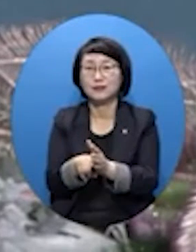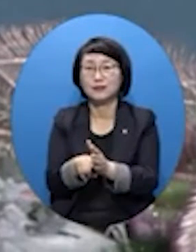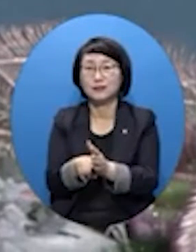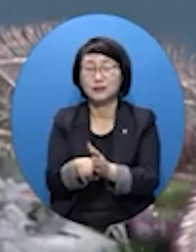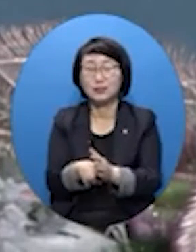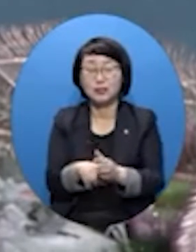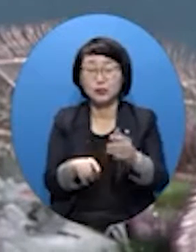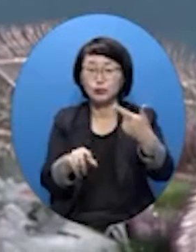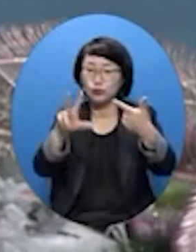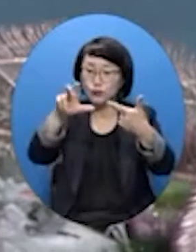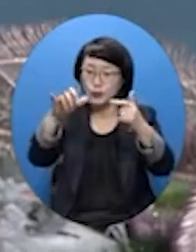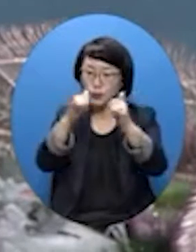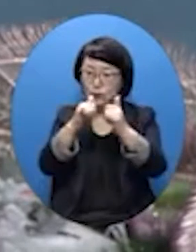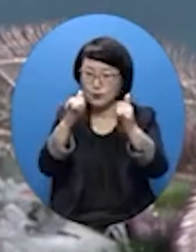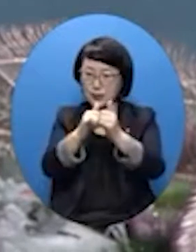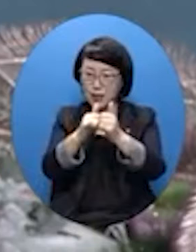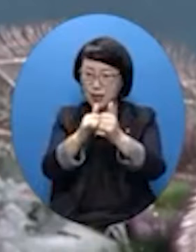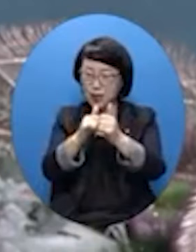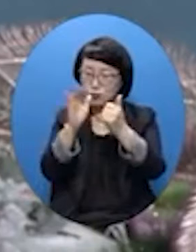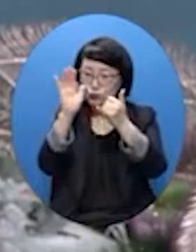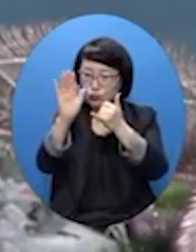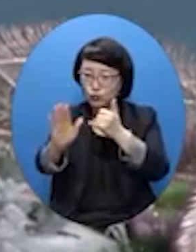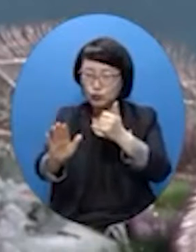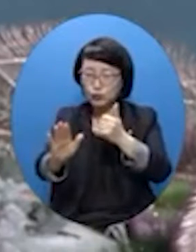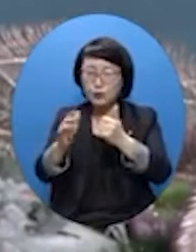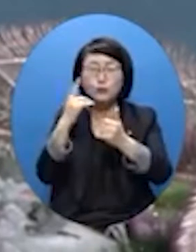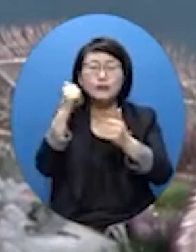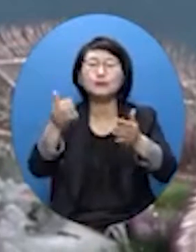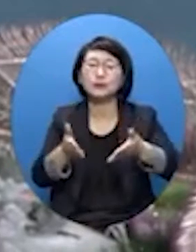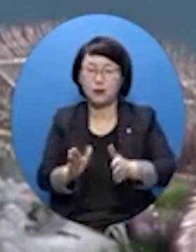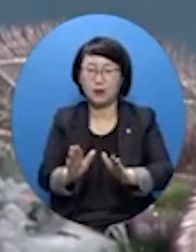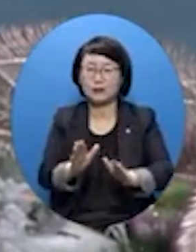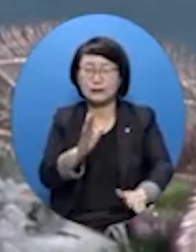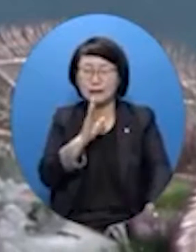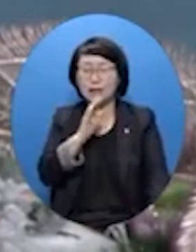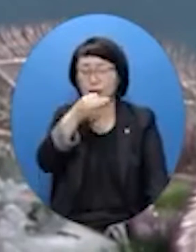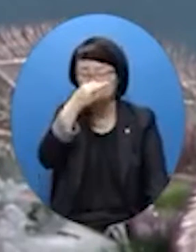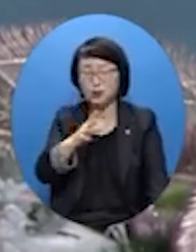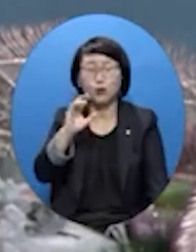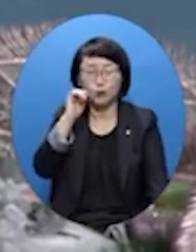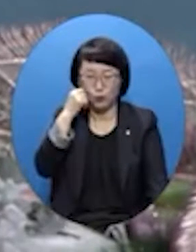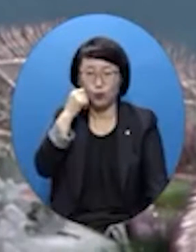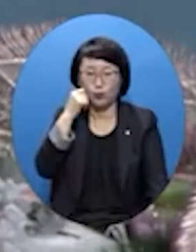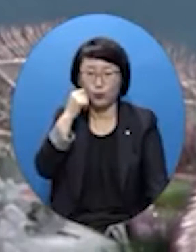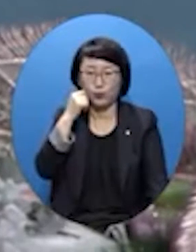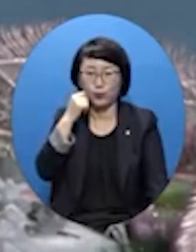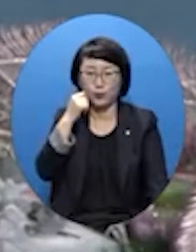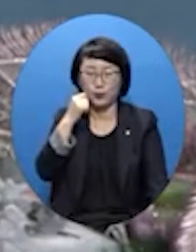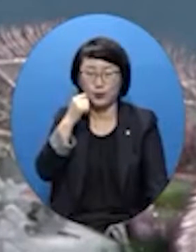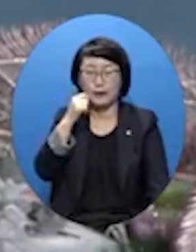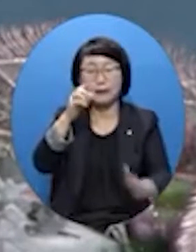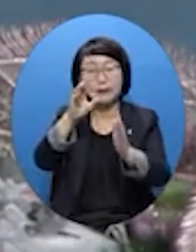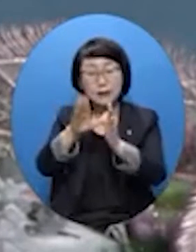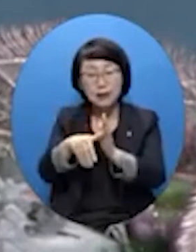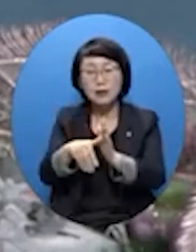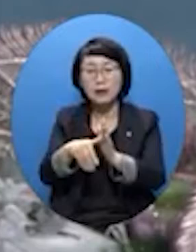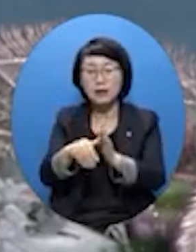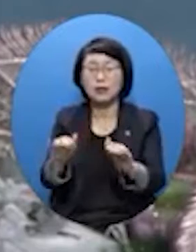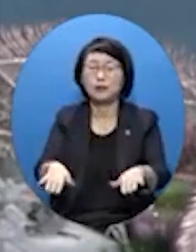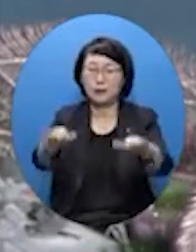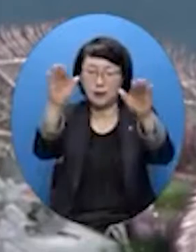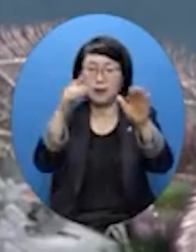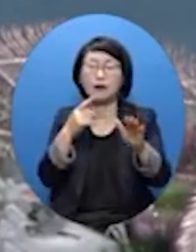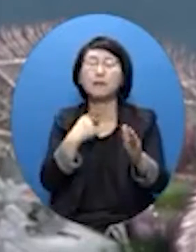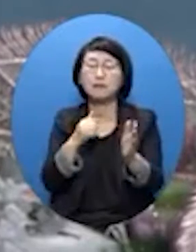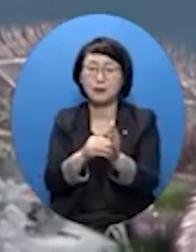저는 6.25 직후에 태어났습니다. 그래서 참으로 힘들고 어려운 시절에